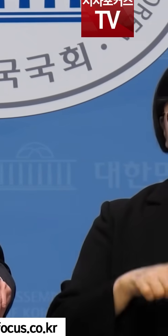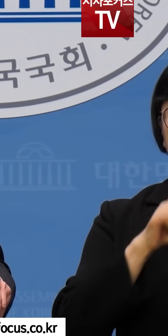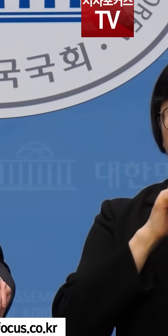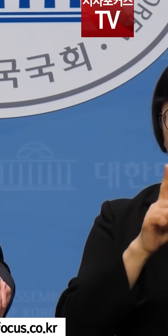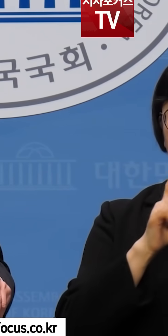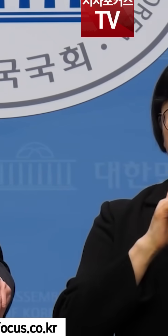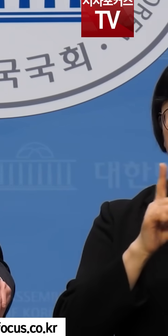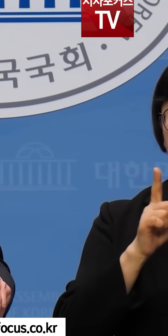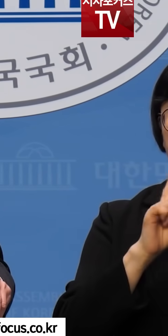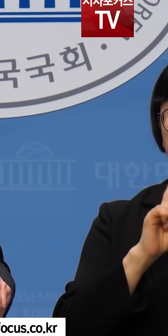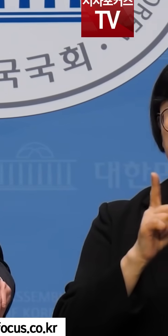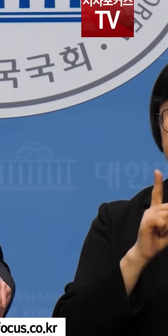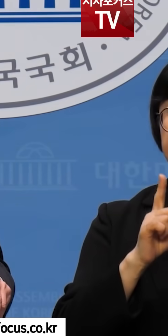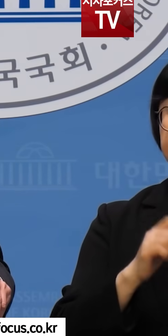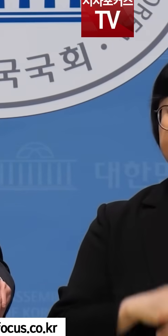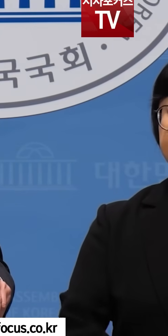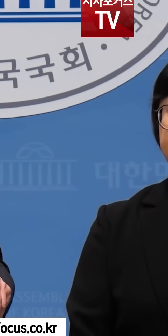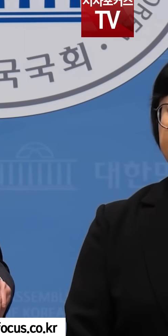말에